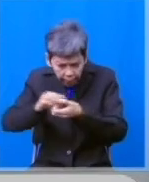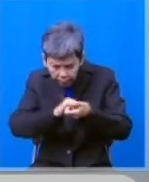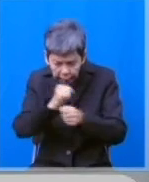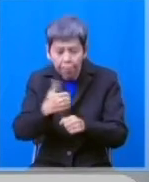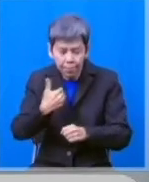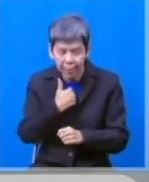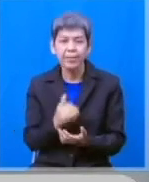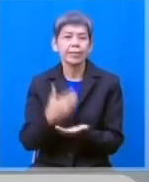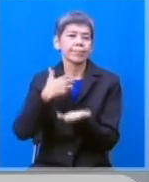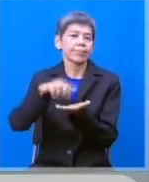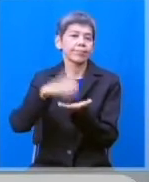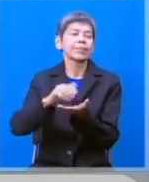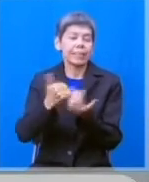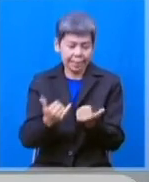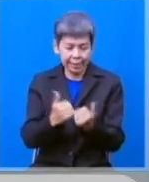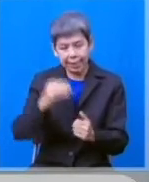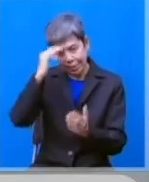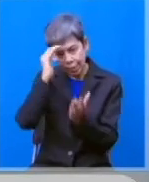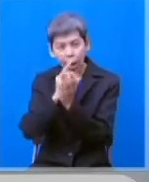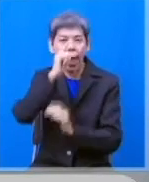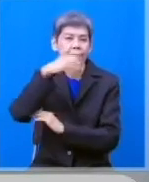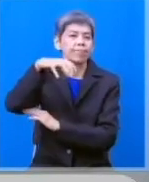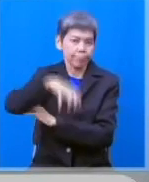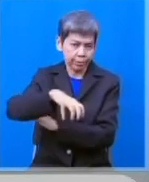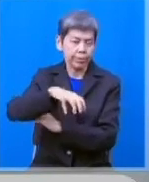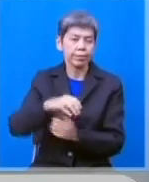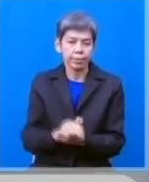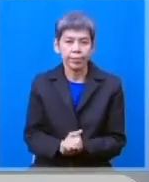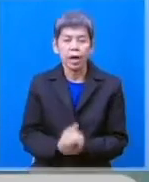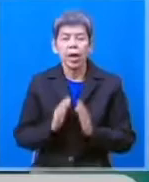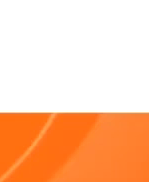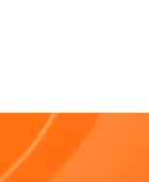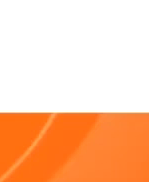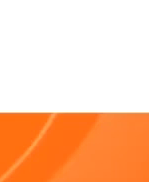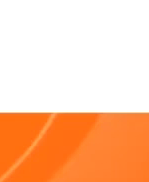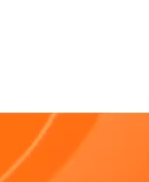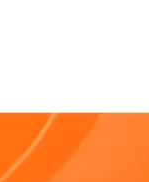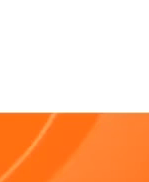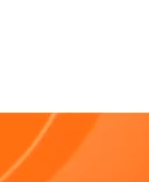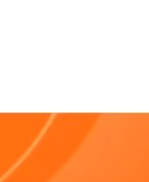ดนี้คือความคืบหน้าที่เกิดขึ้นที่สำนักงานตำรวจแห่งชาติครับ ครับขอบคุณคุณสมเกียรติ